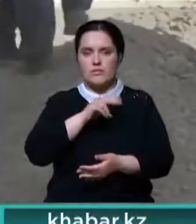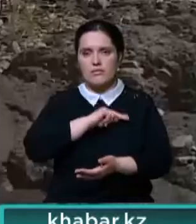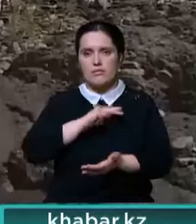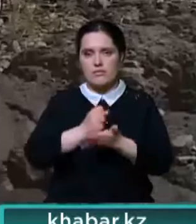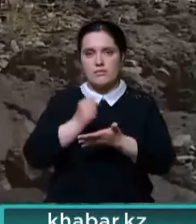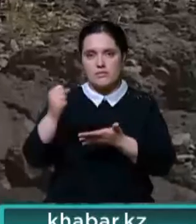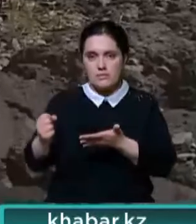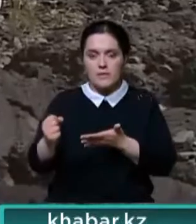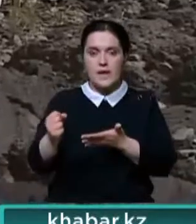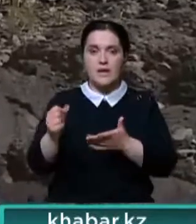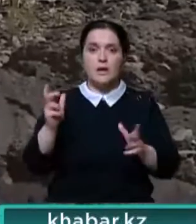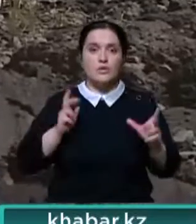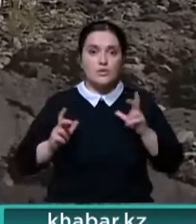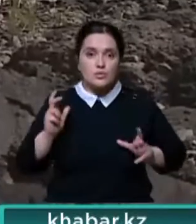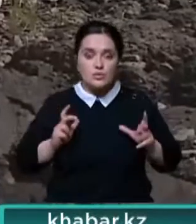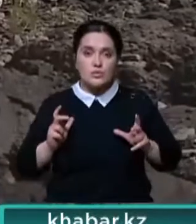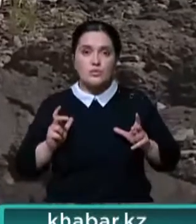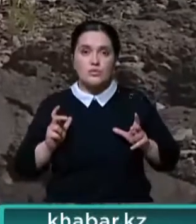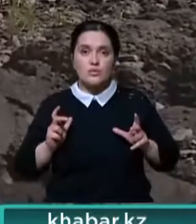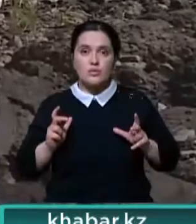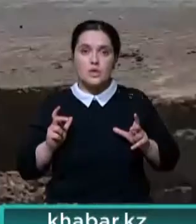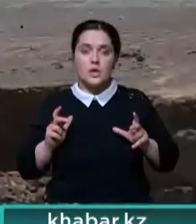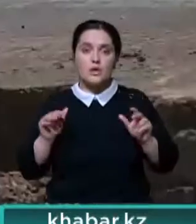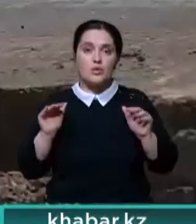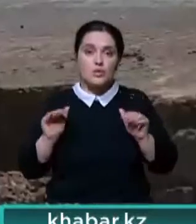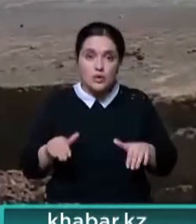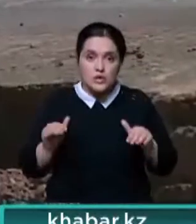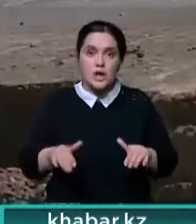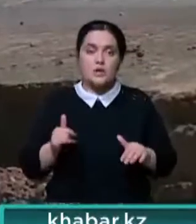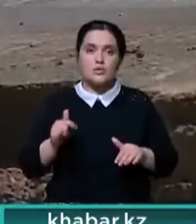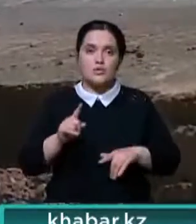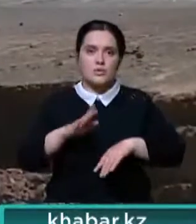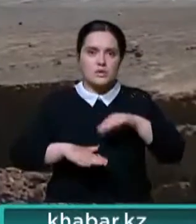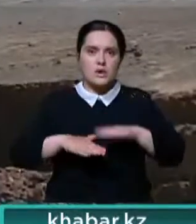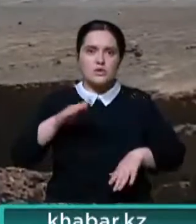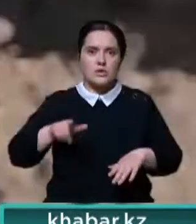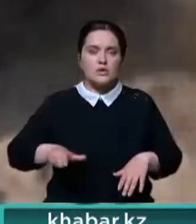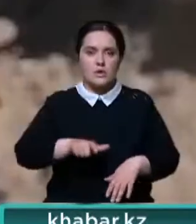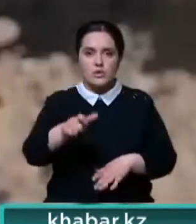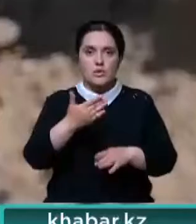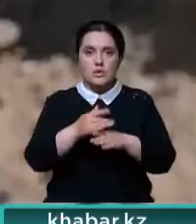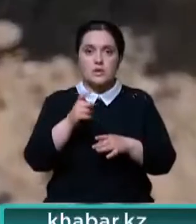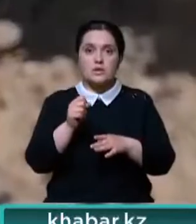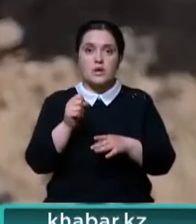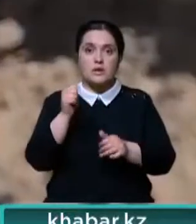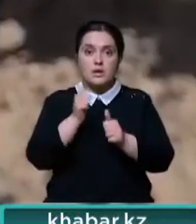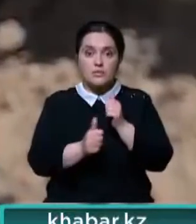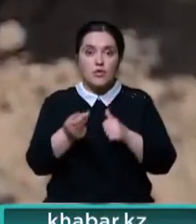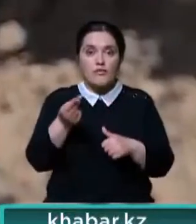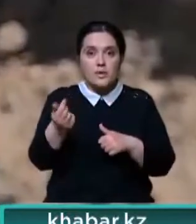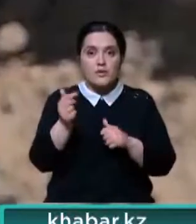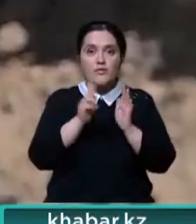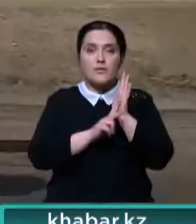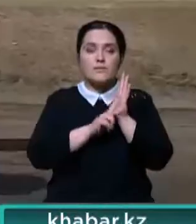их профориентацию. Кроме того, студенты колледжей и вузов проходят стажировки в дорожной отрасли. За это